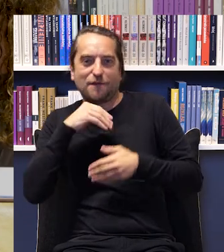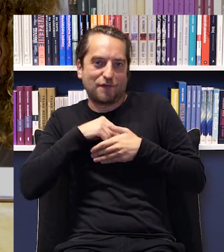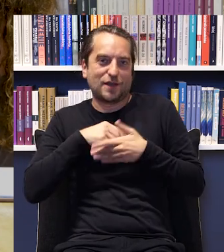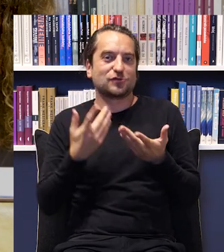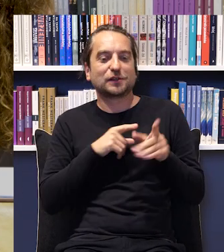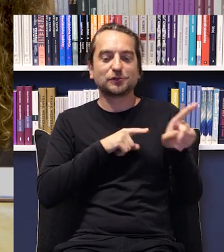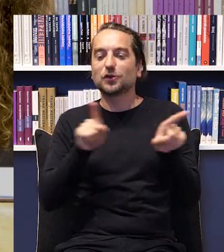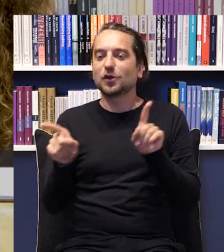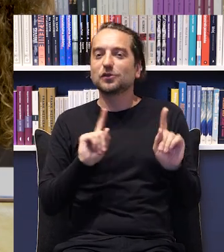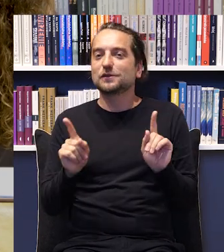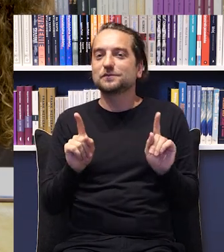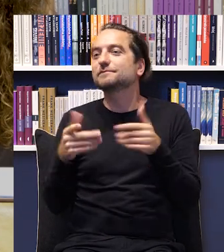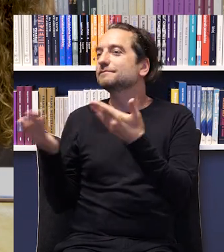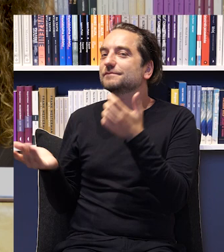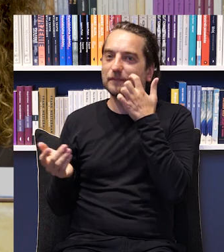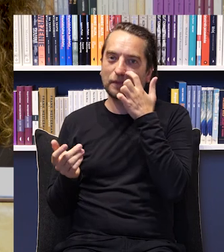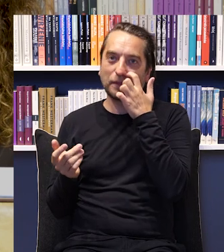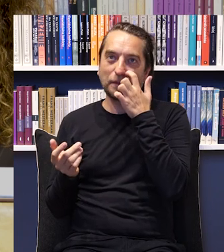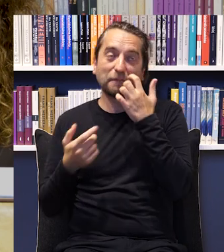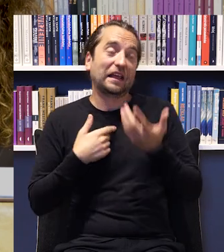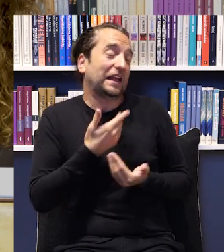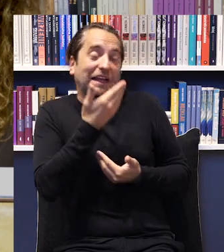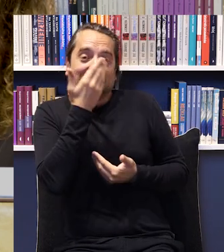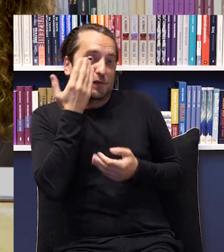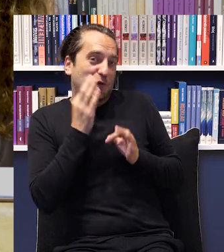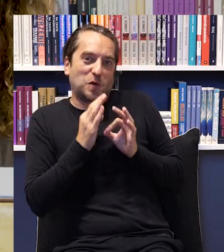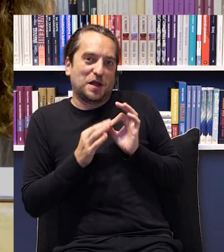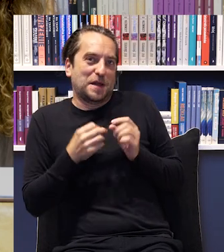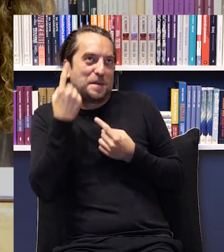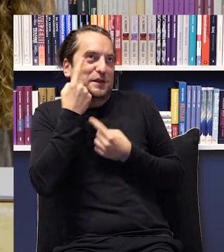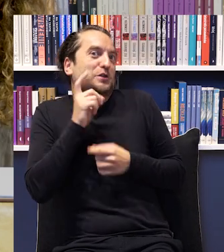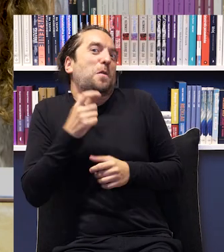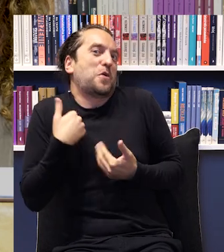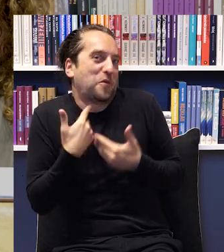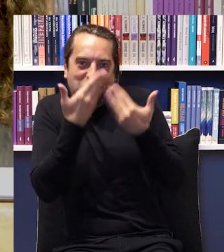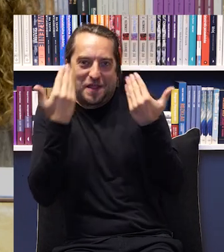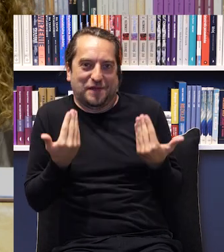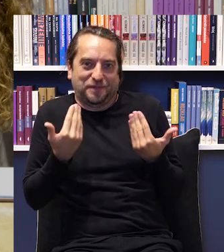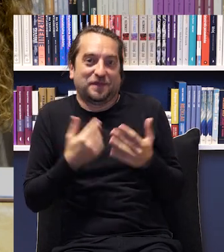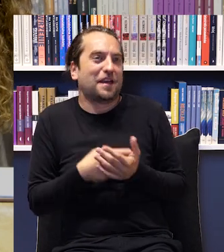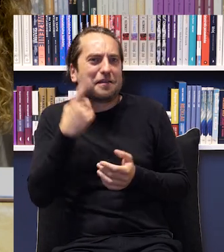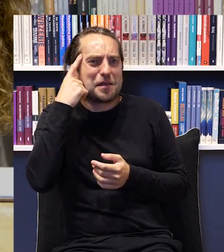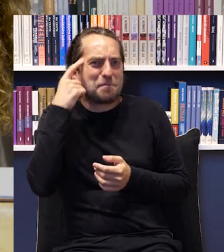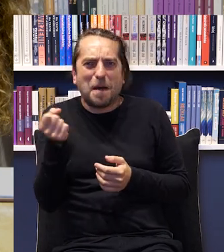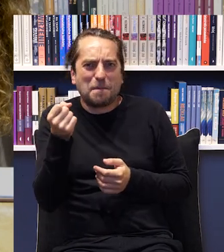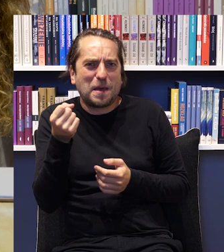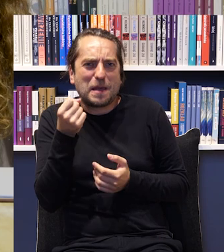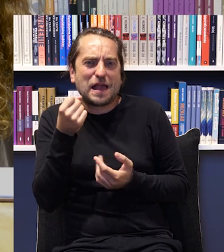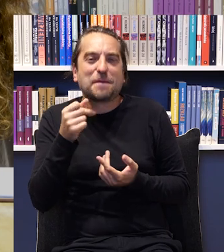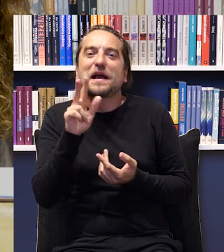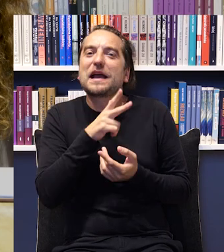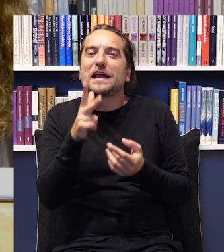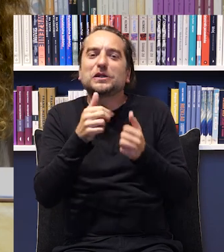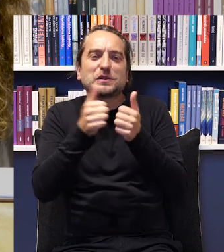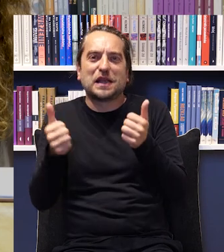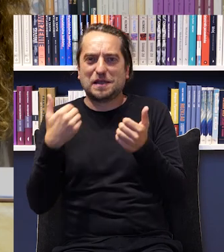głos. Wiesz co, chciałabym wiedzieć, co miał na myśli, bo jakby zupełnie nie pamiętam, w którym miejscu pada to